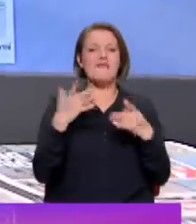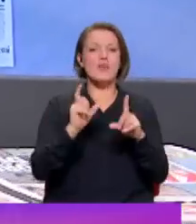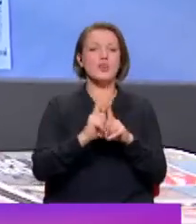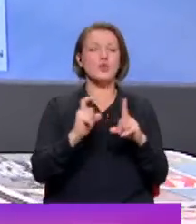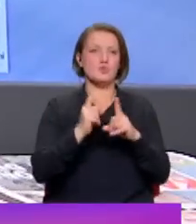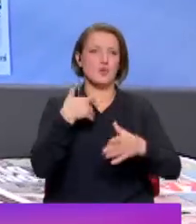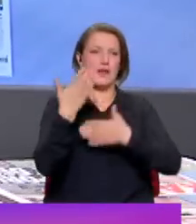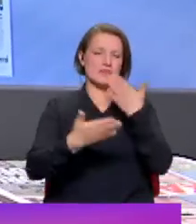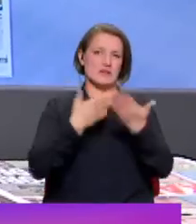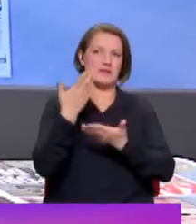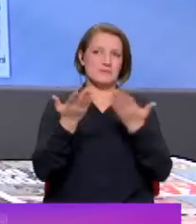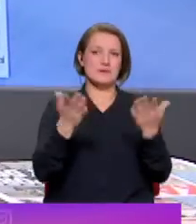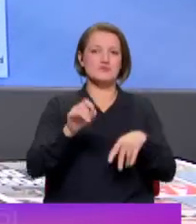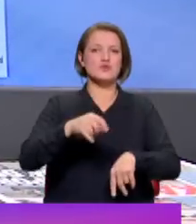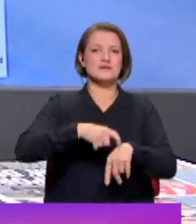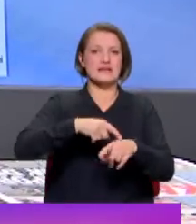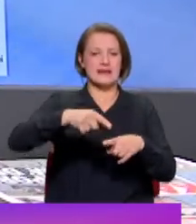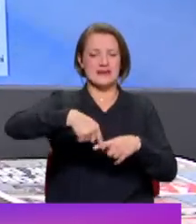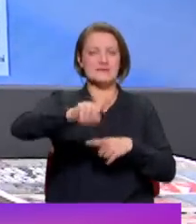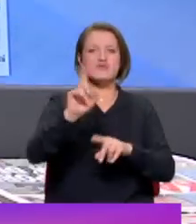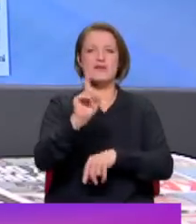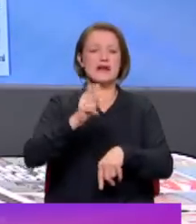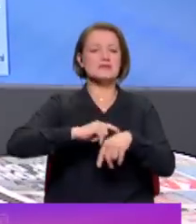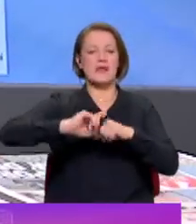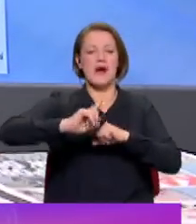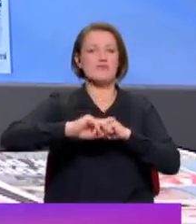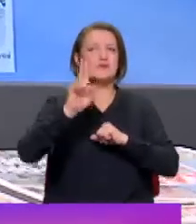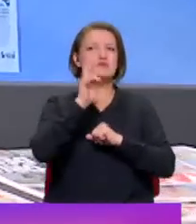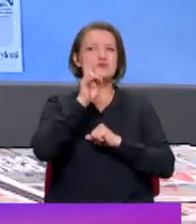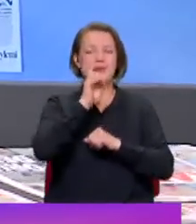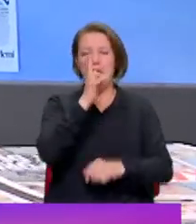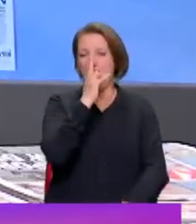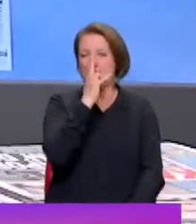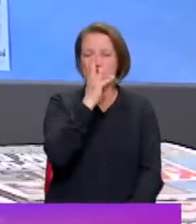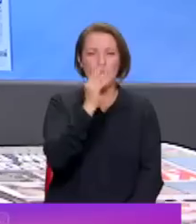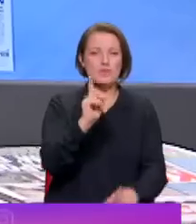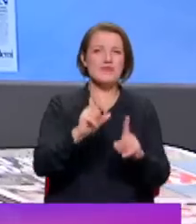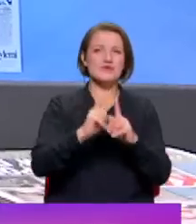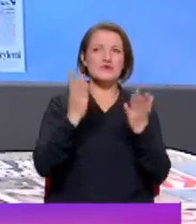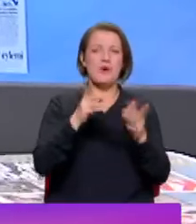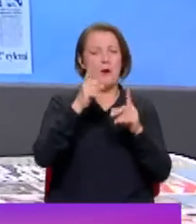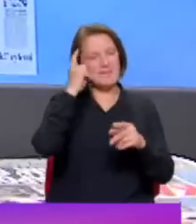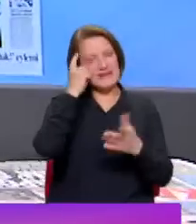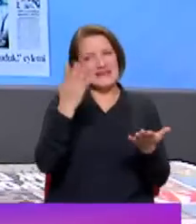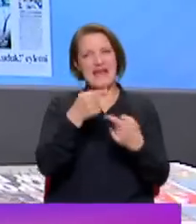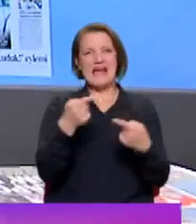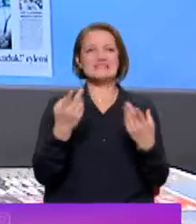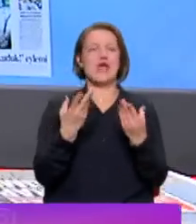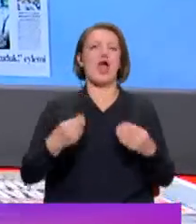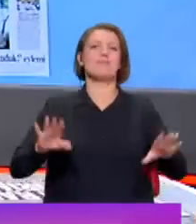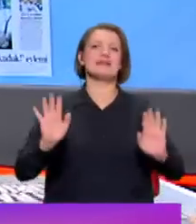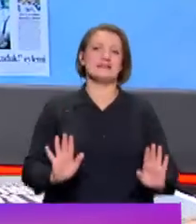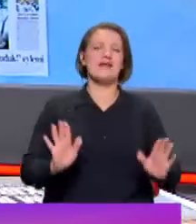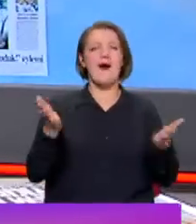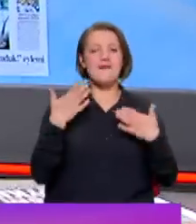durumundan da bahsedelim şu saatler itibariyle çalar saat hafta sonu müdavimlerinin alışkın olduğu bir durum o bilgiyi de Eksik etmeyelim